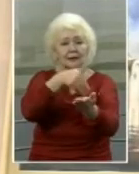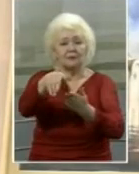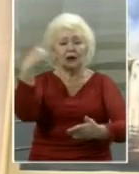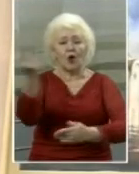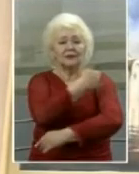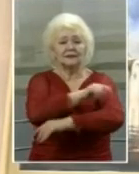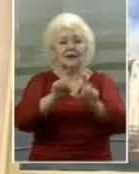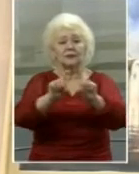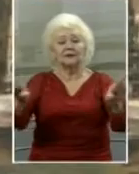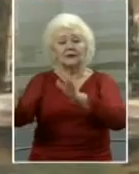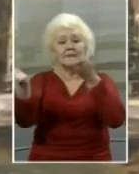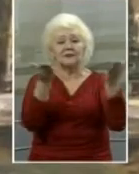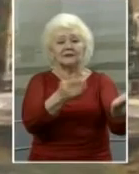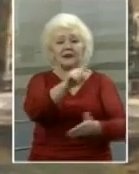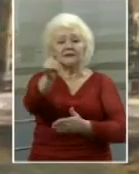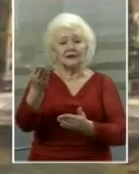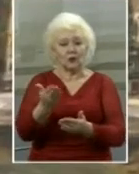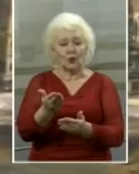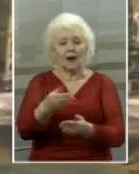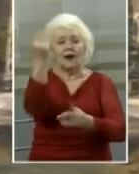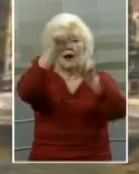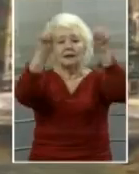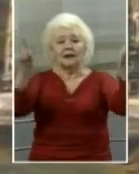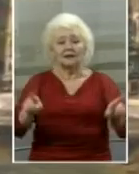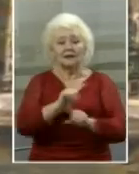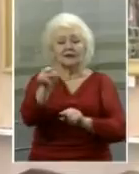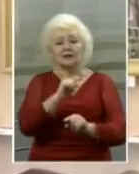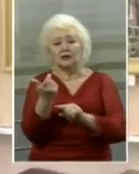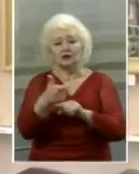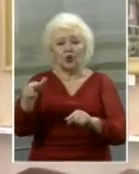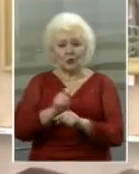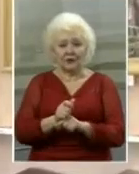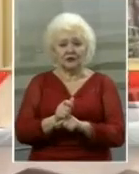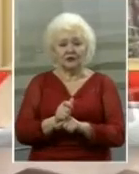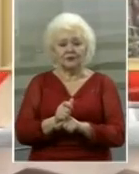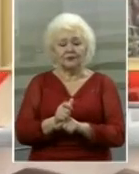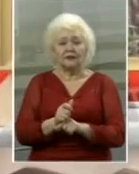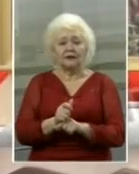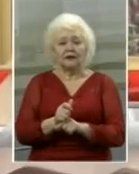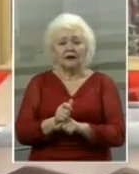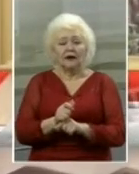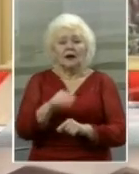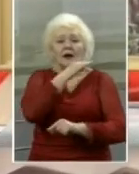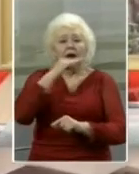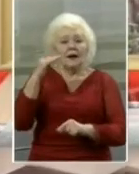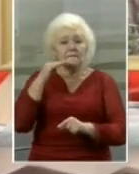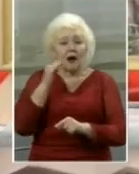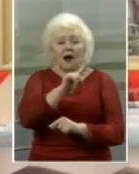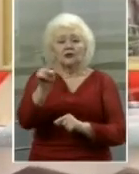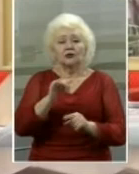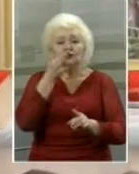медичній бібліотеці представлено 15 картин. Насправді їх більше. Певний період я багато друкувався